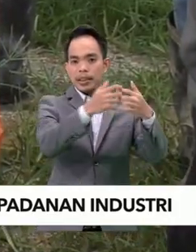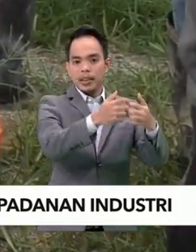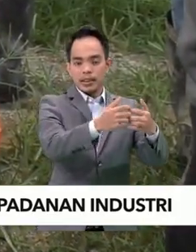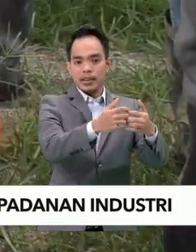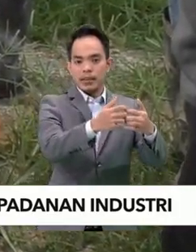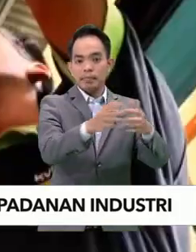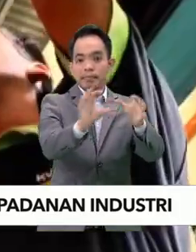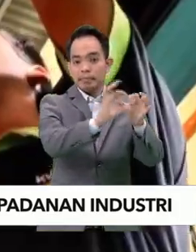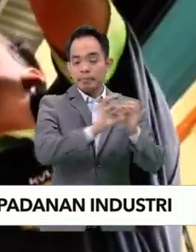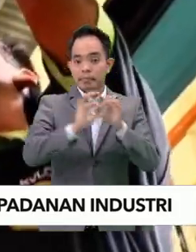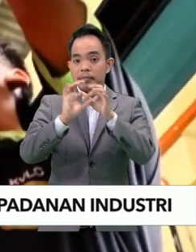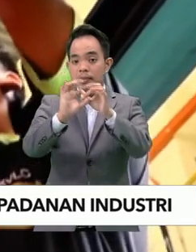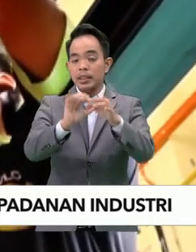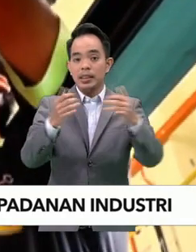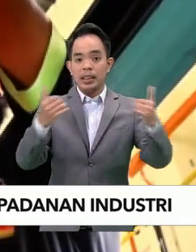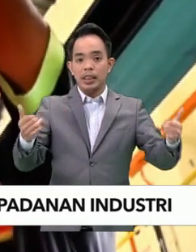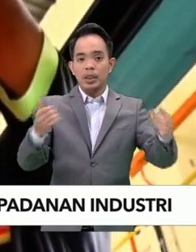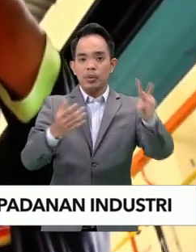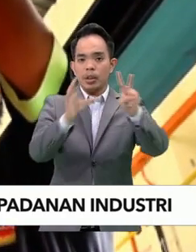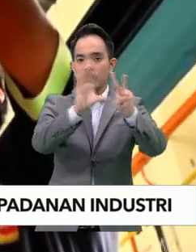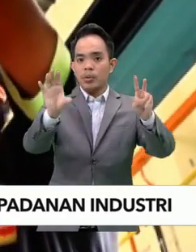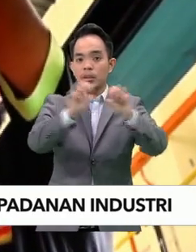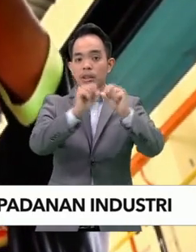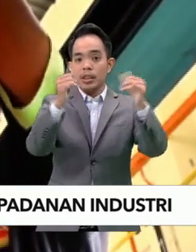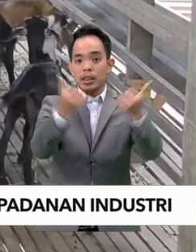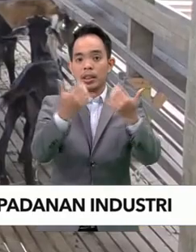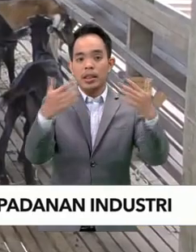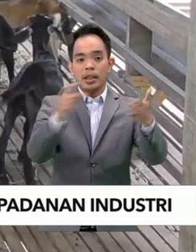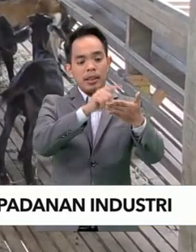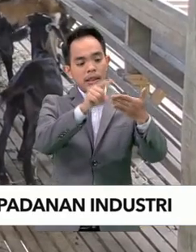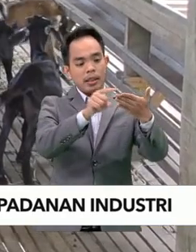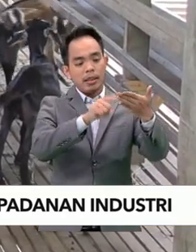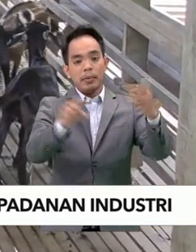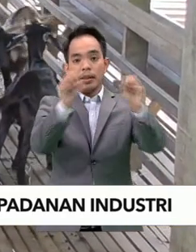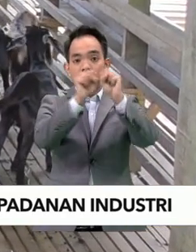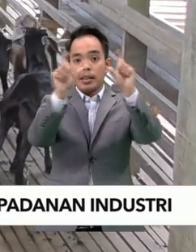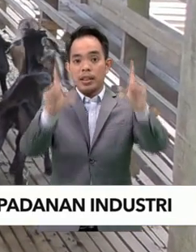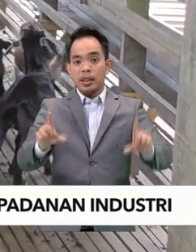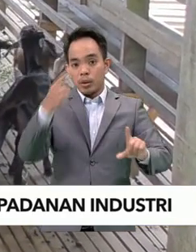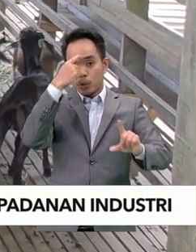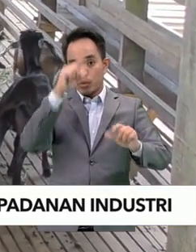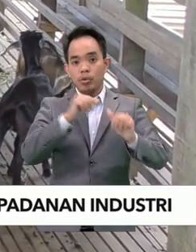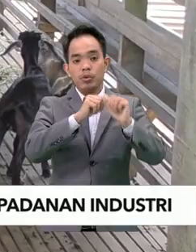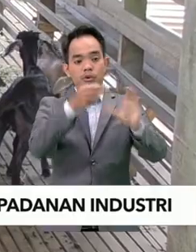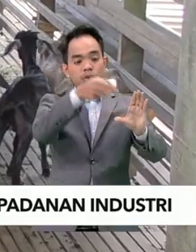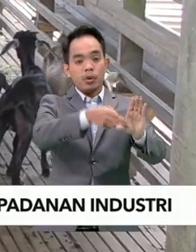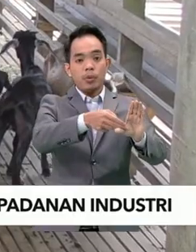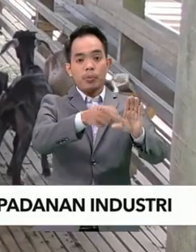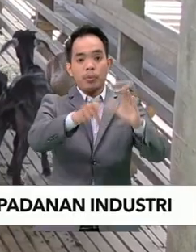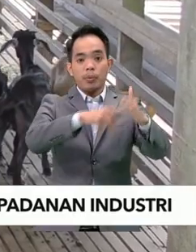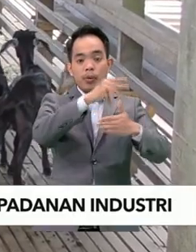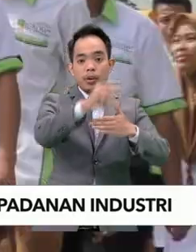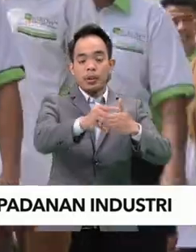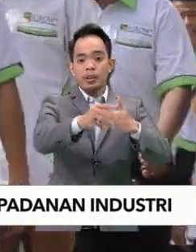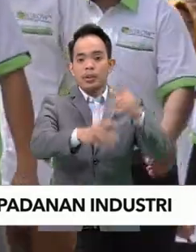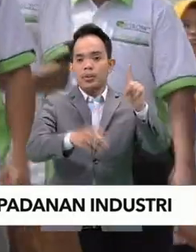menurut davizi zakat ini sudah 200 Serikat disimak dan disijikan untuk mengikuti program ini dan 1800